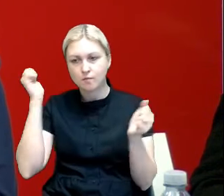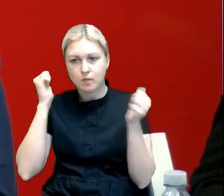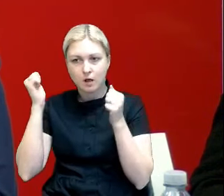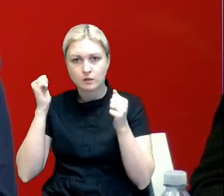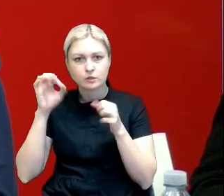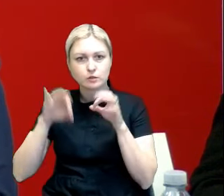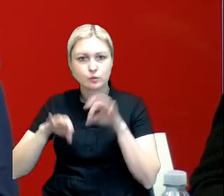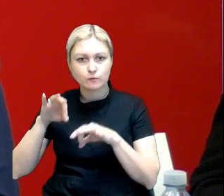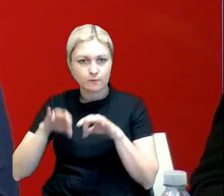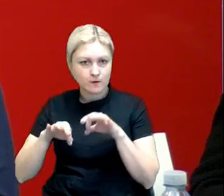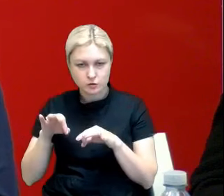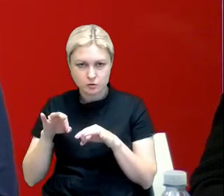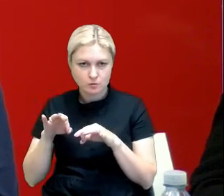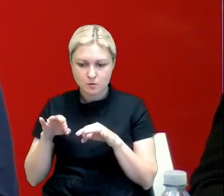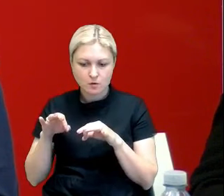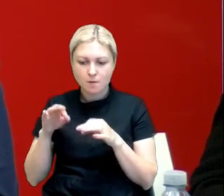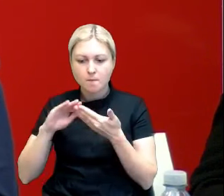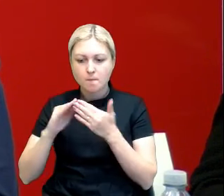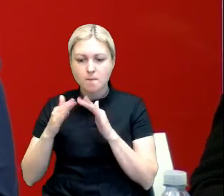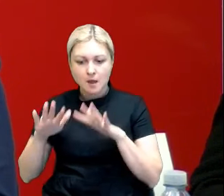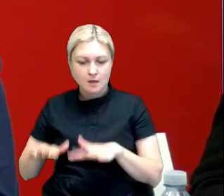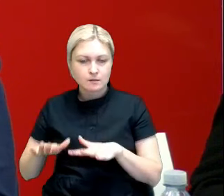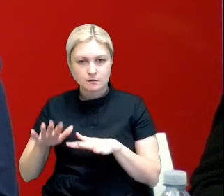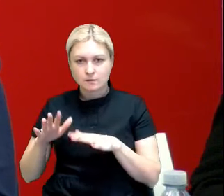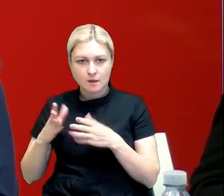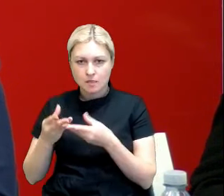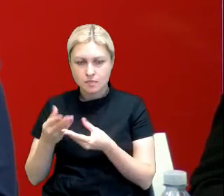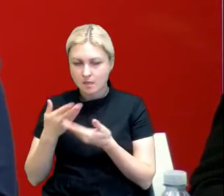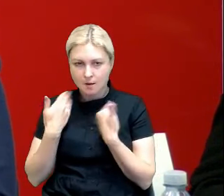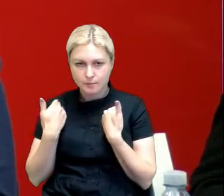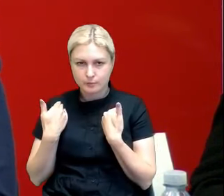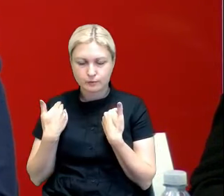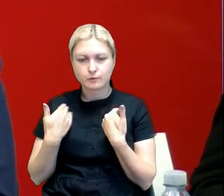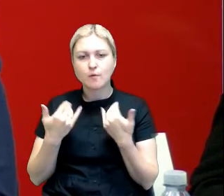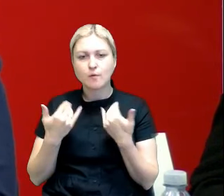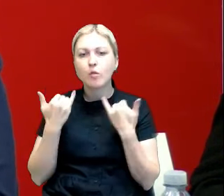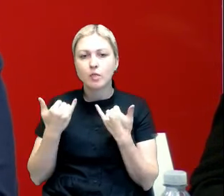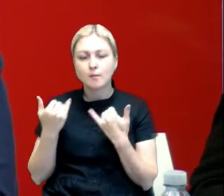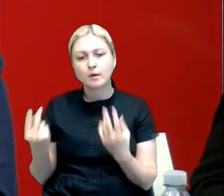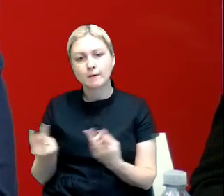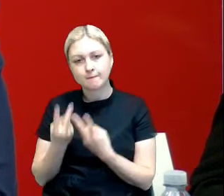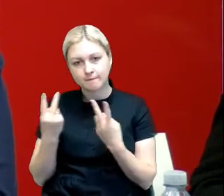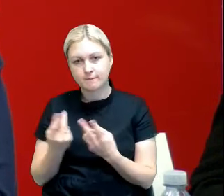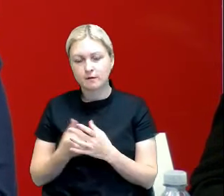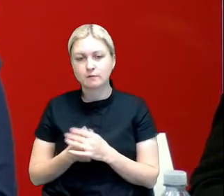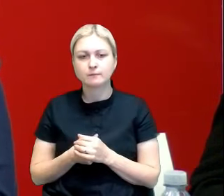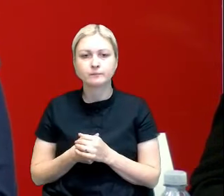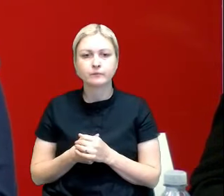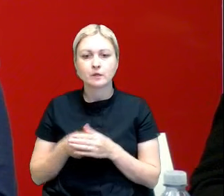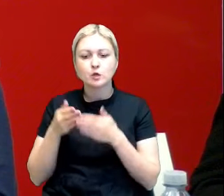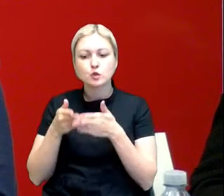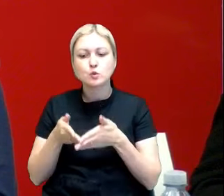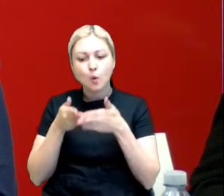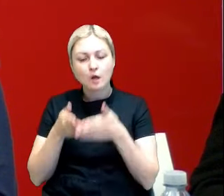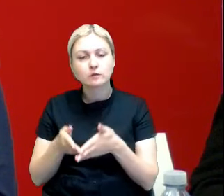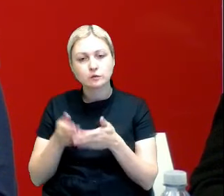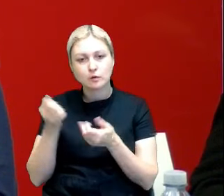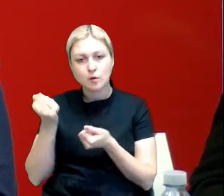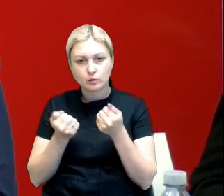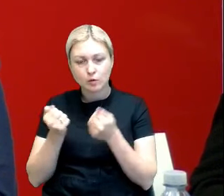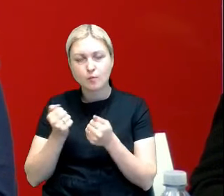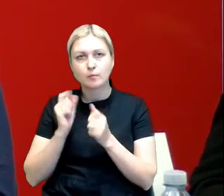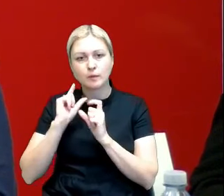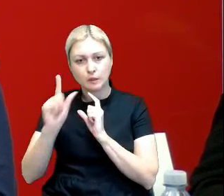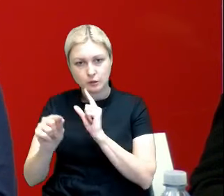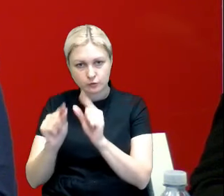po miesto gatves ir ir galėtų išvažiuoti ne tiktai automobilių srautas iš uosto išeinantis bet ir bet ir